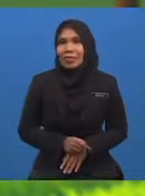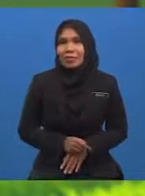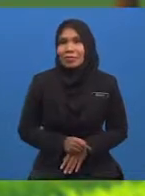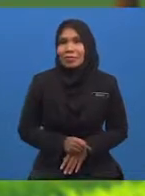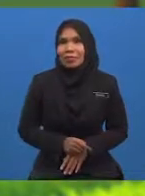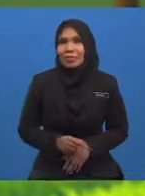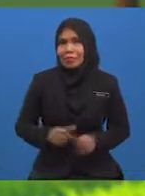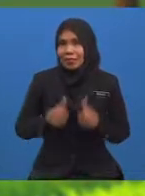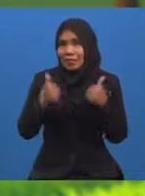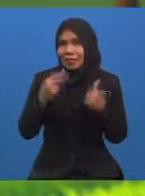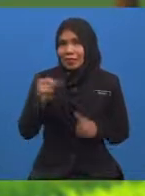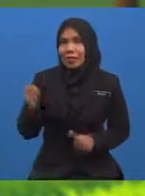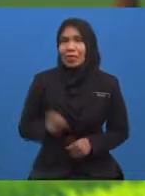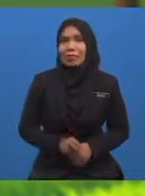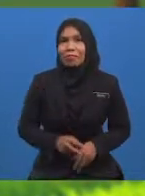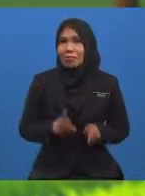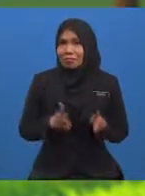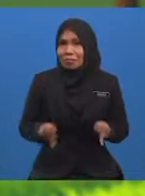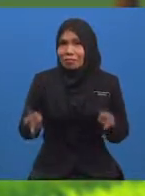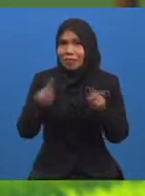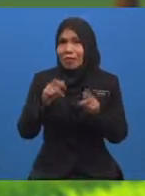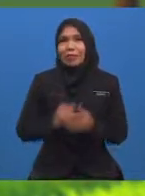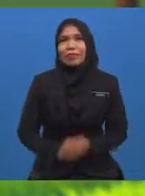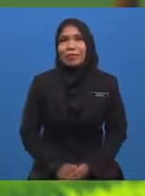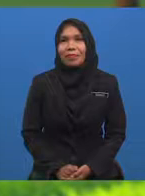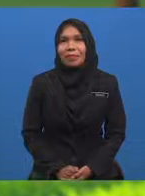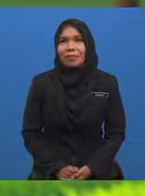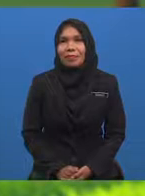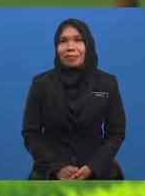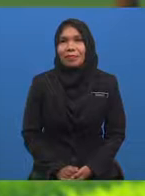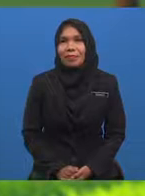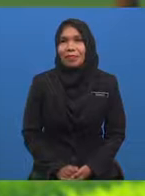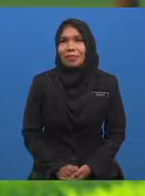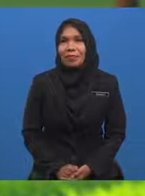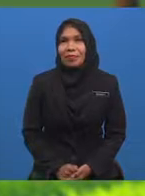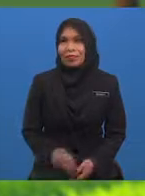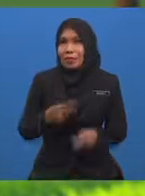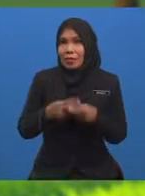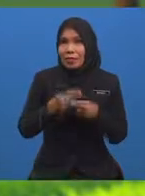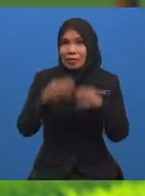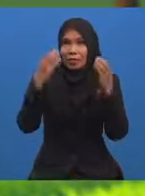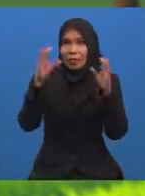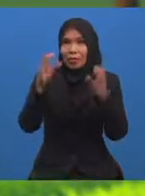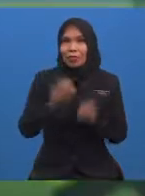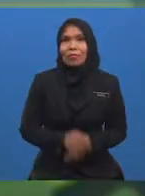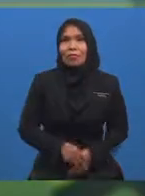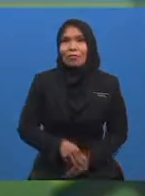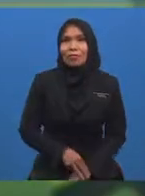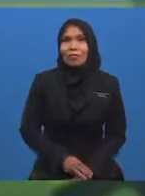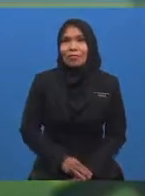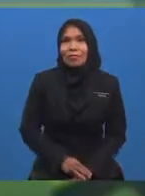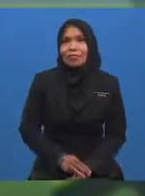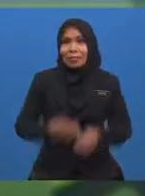amatlah penting. Baiklah, izinkan cikgu perkenalkan diri cikgu dahulu. Nama cikgu Muhammad Afham,